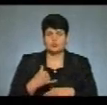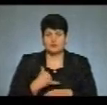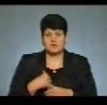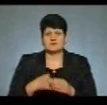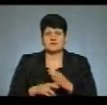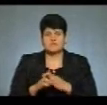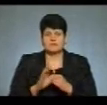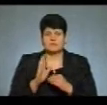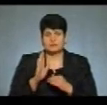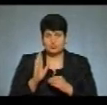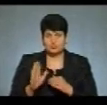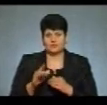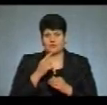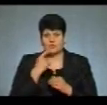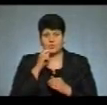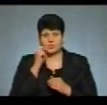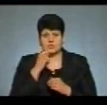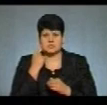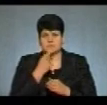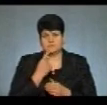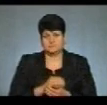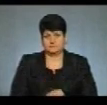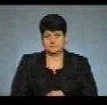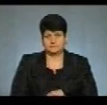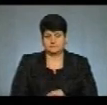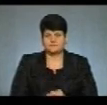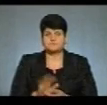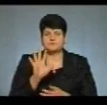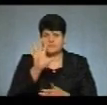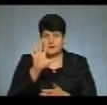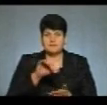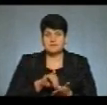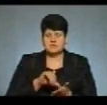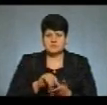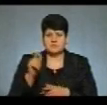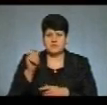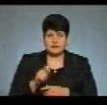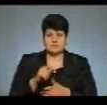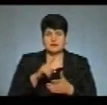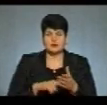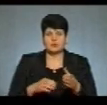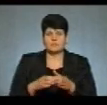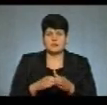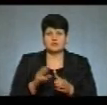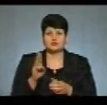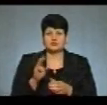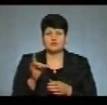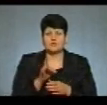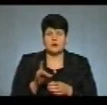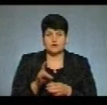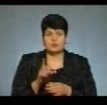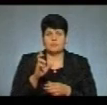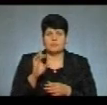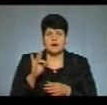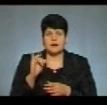церкві нарешті буде правитися по-українському. П'ятеро представників приїхали від релігійної громади села Бриків Шумського району, серед них